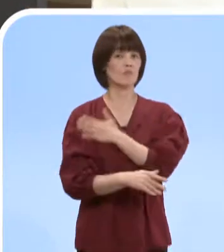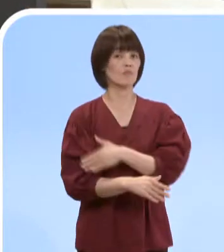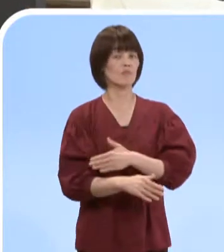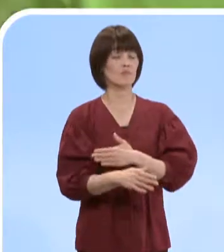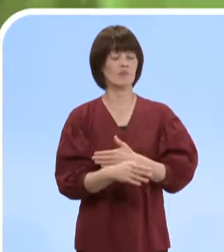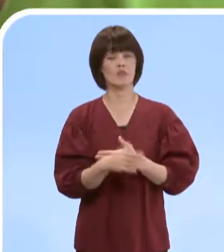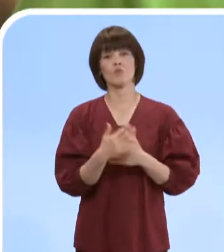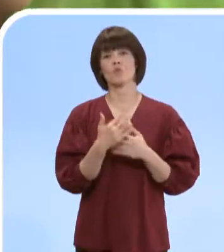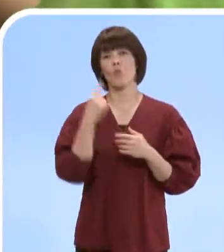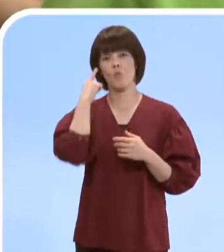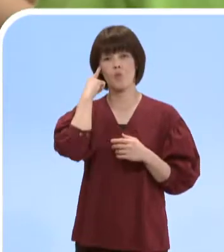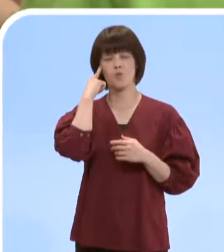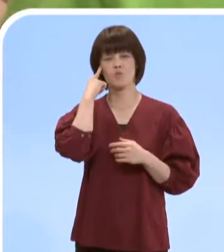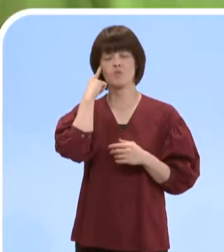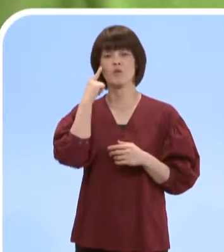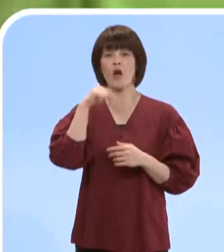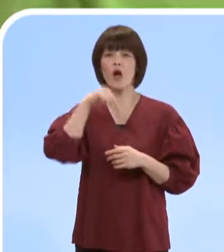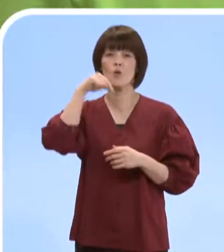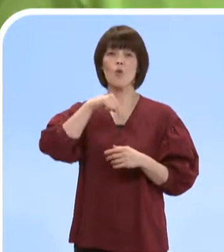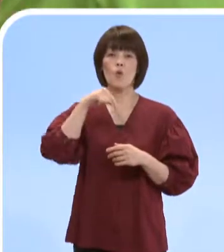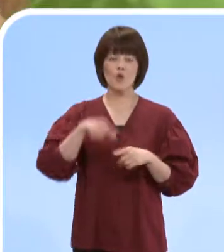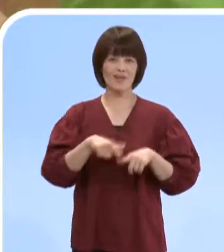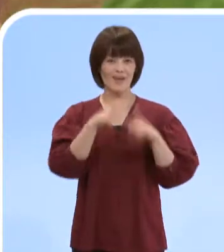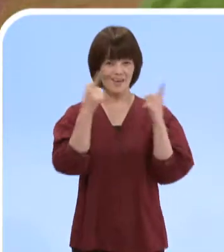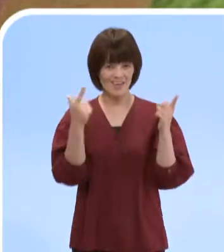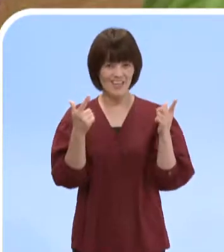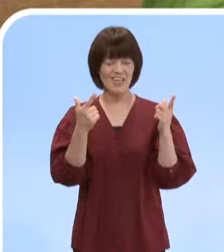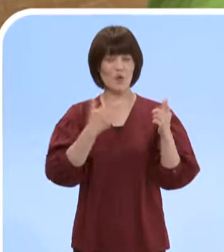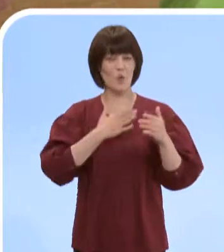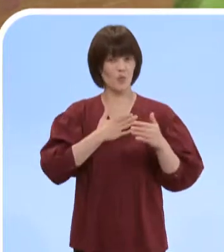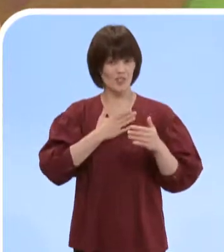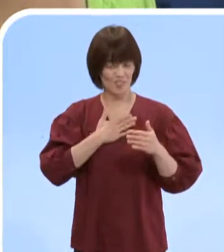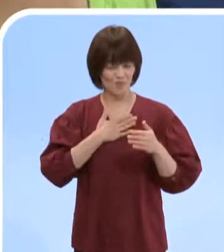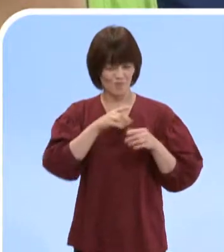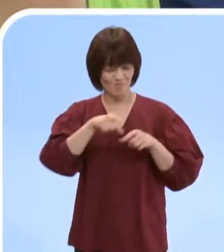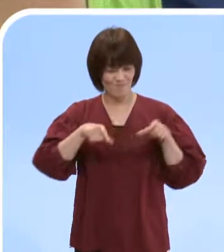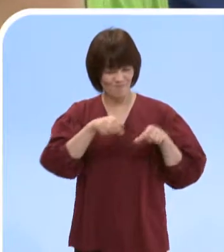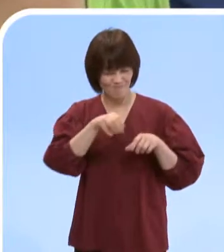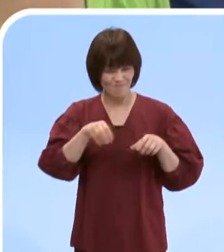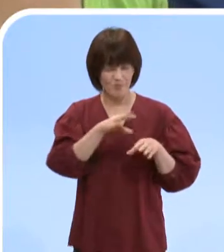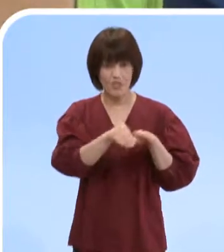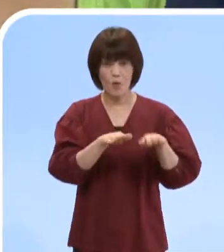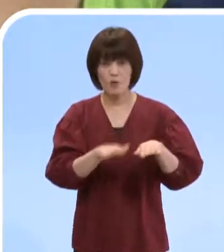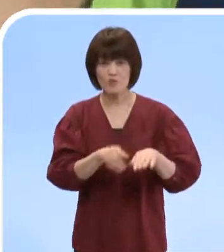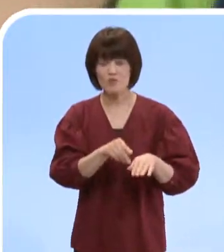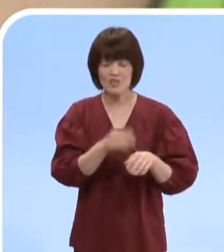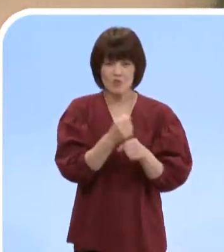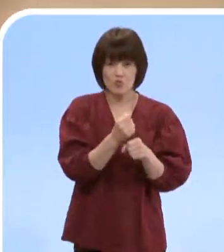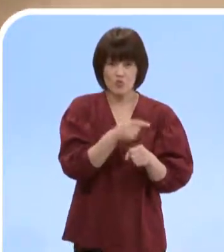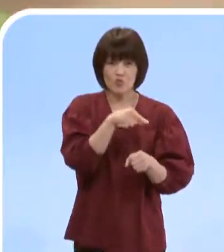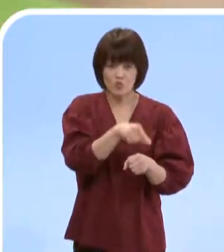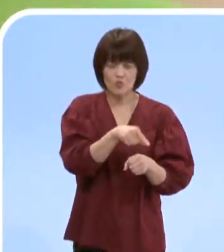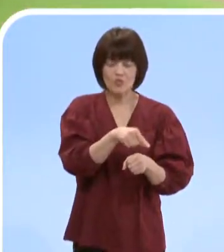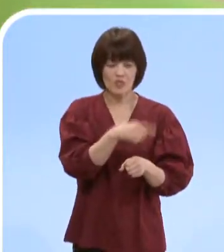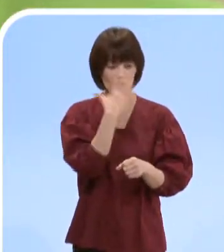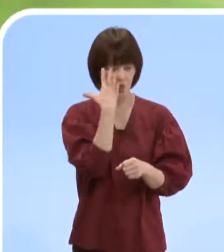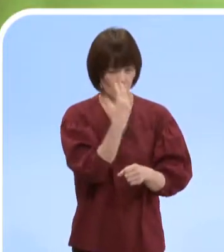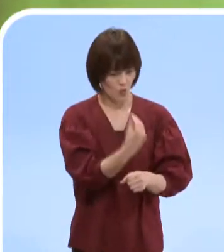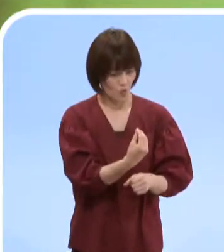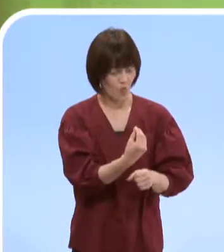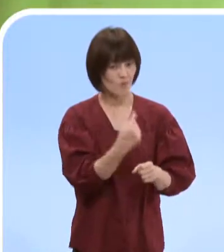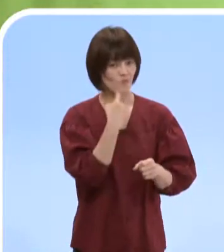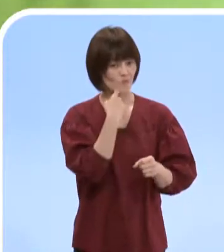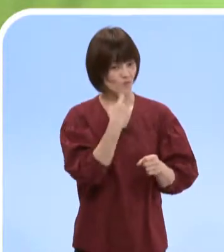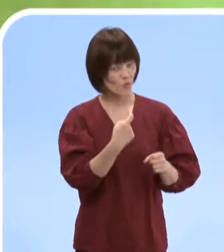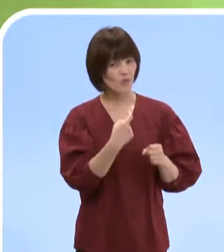いと思うんですね。少しでも木に慣れ親しんでいただいたり木のことを知っていただいてちょっと興味を持っていただければもう